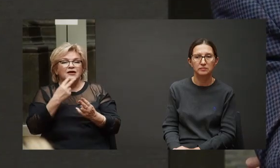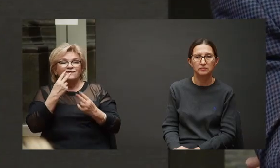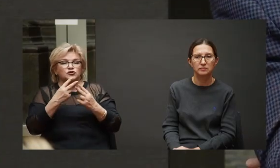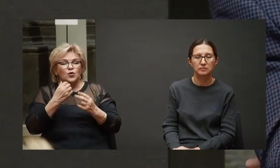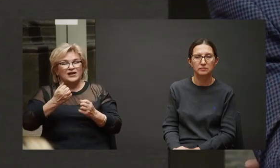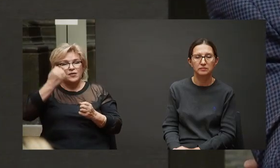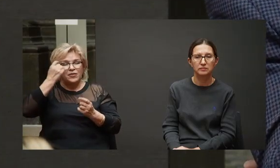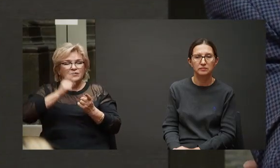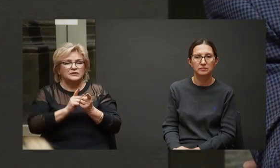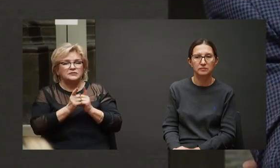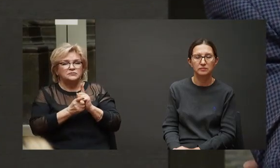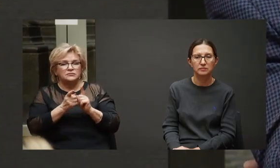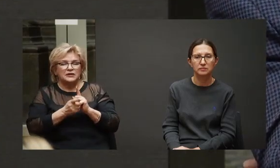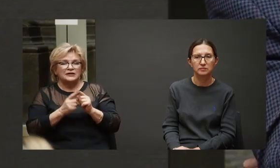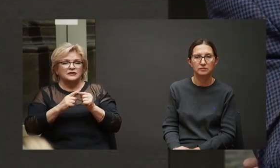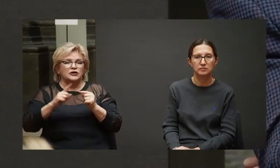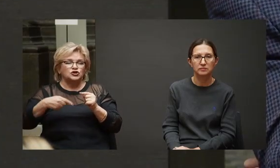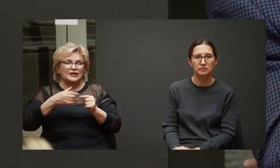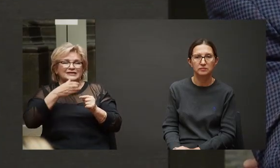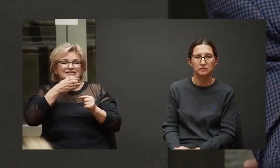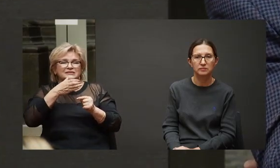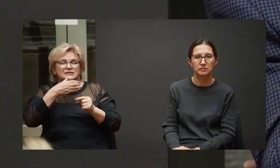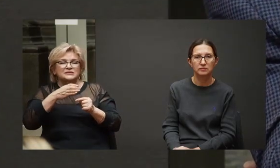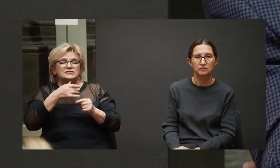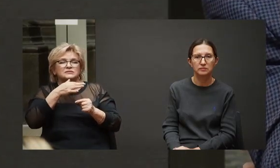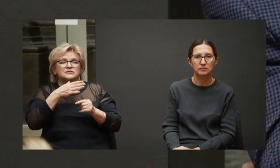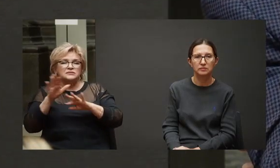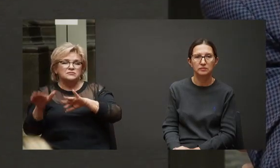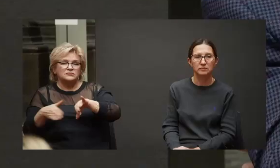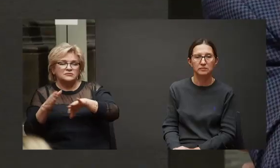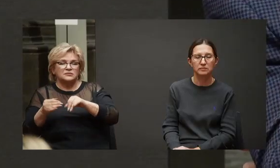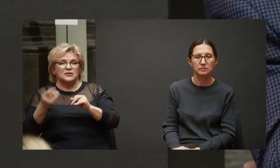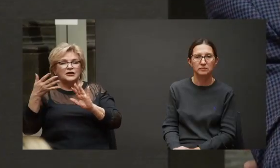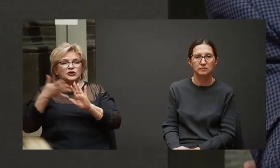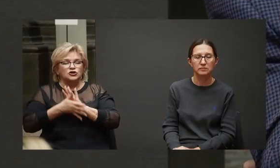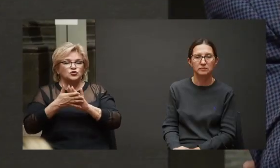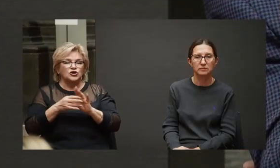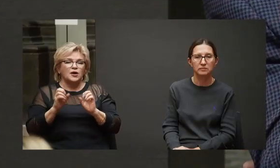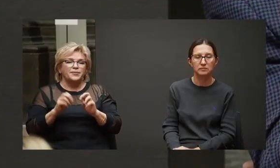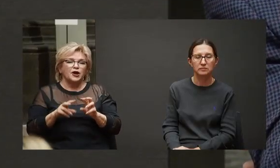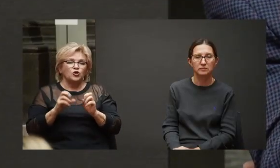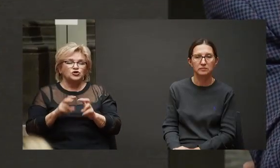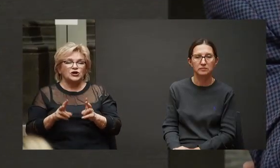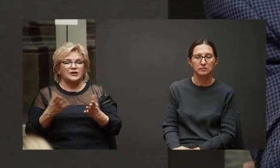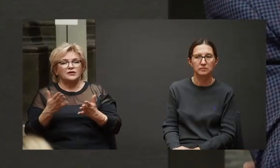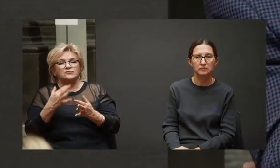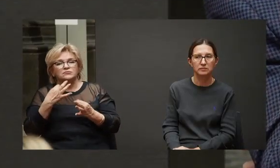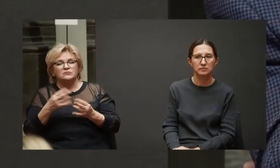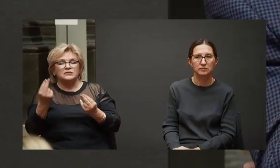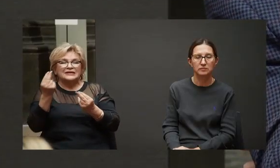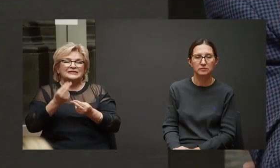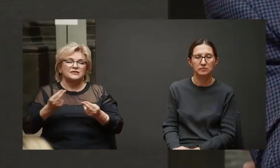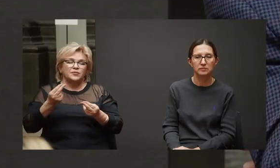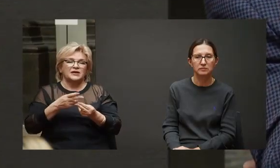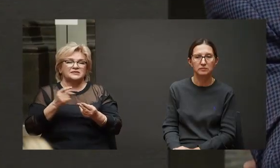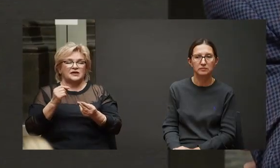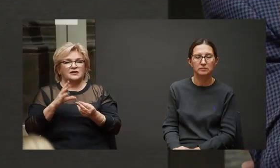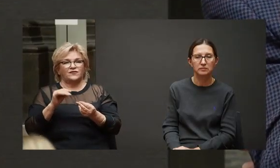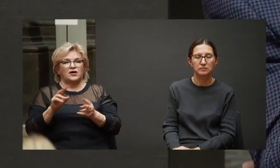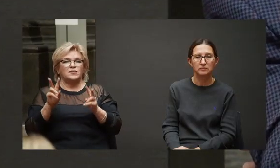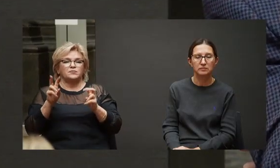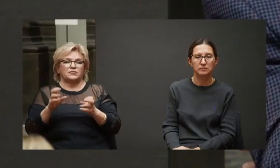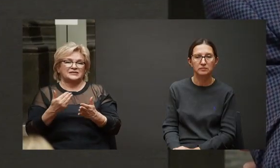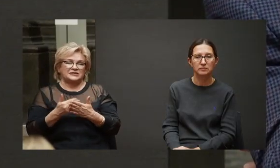визуальная память транслируется сквозь столетия, изучая, в частности, приключения какого-нибудь изобразительного мотива. Да? Ну,